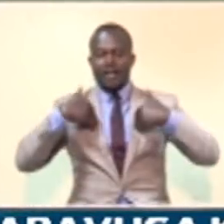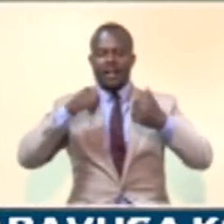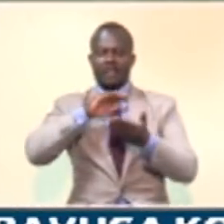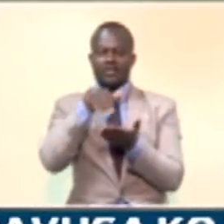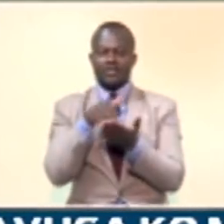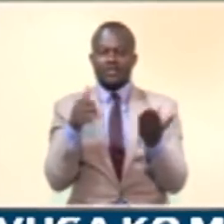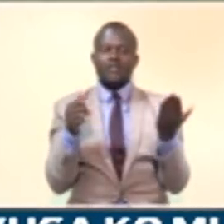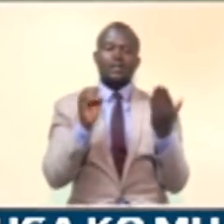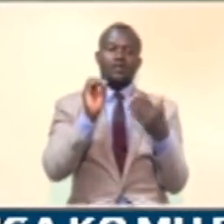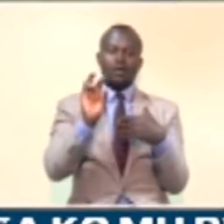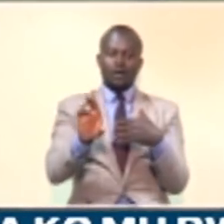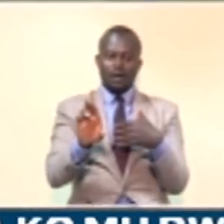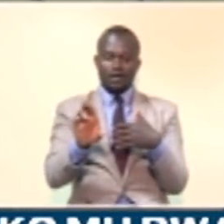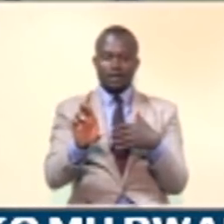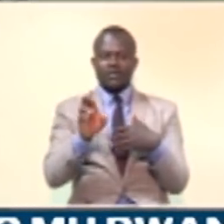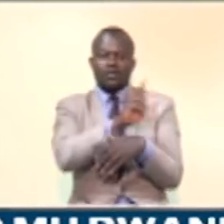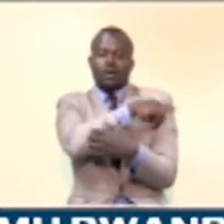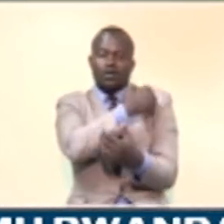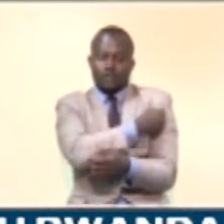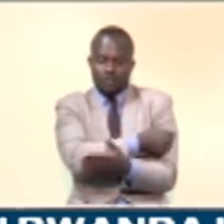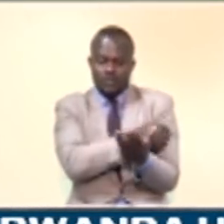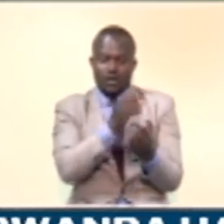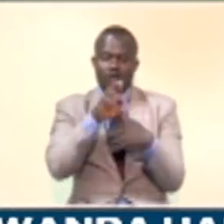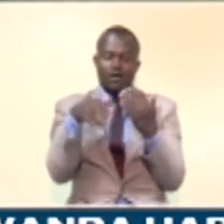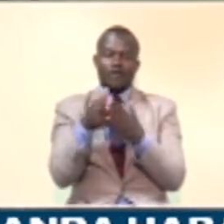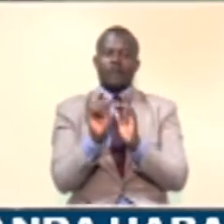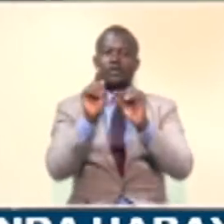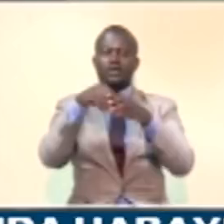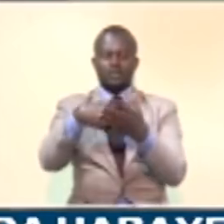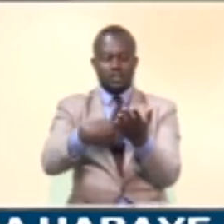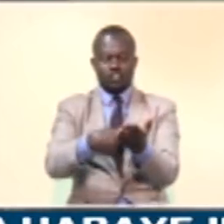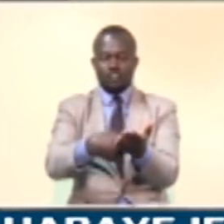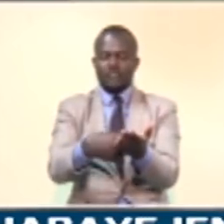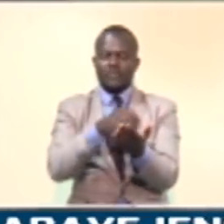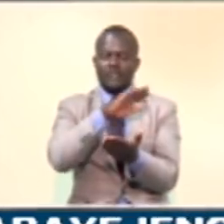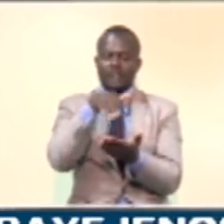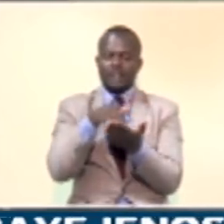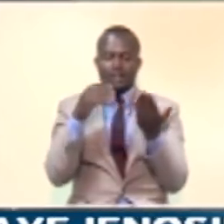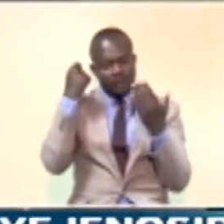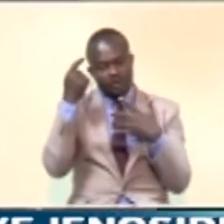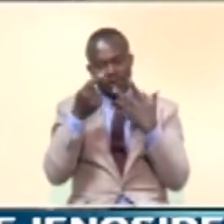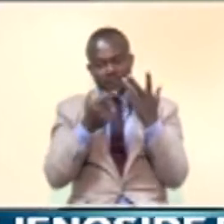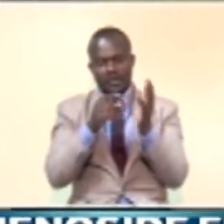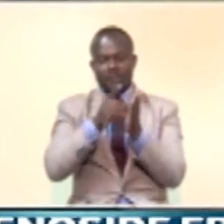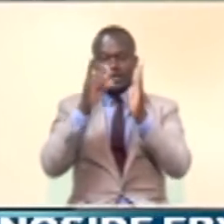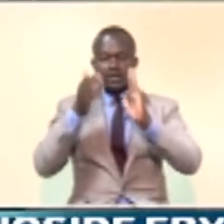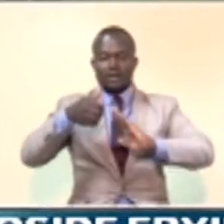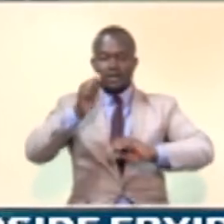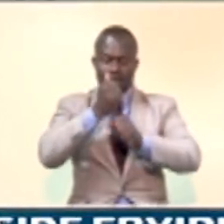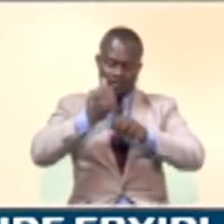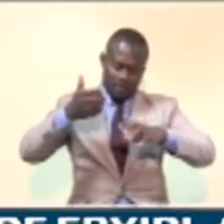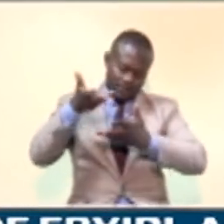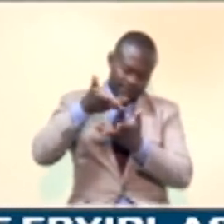center cyangwa se rwa rw'ibitaro cyangwa se kujya muri treatment center ibyo ngibyo abaganga nibo bakora